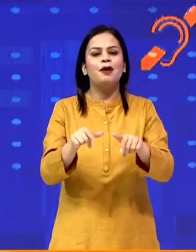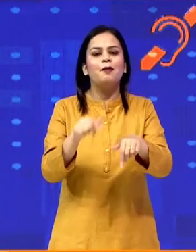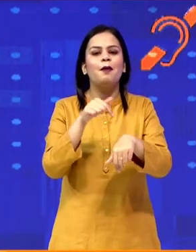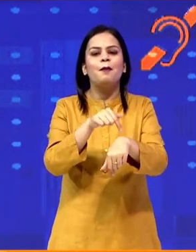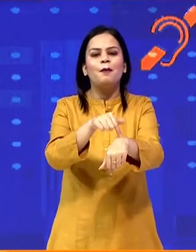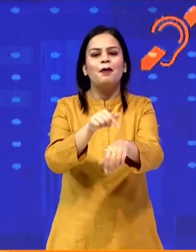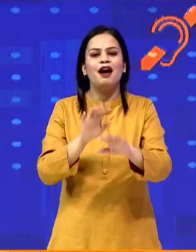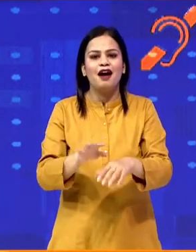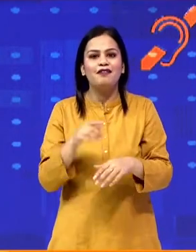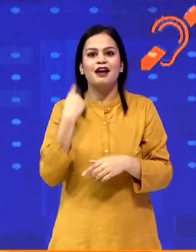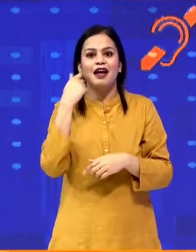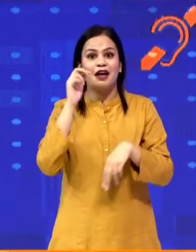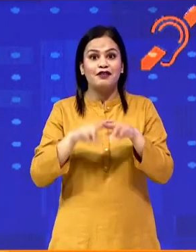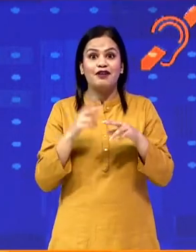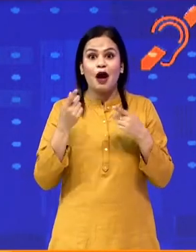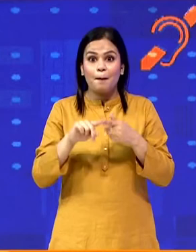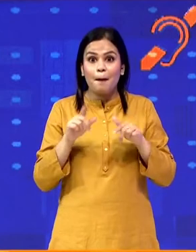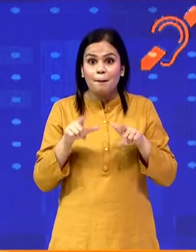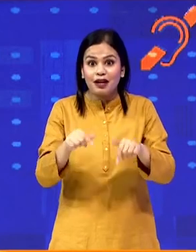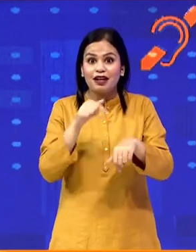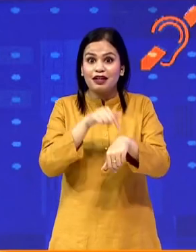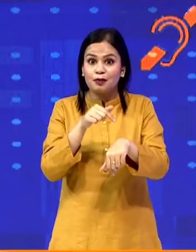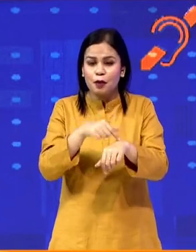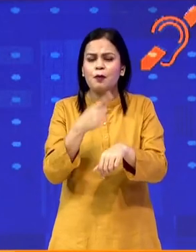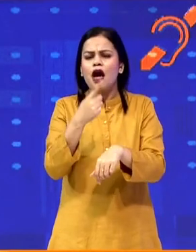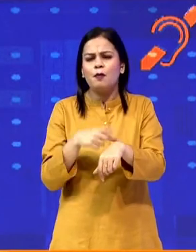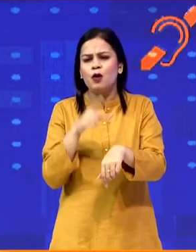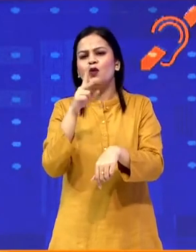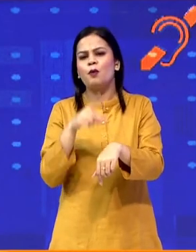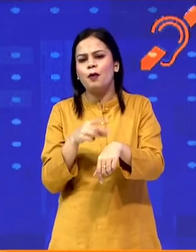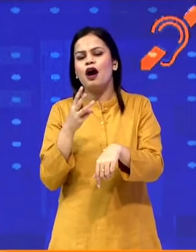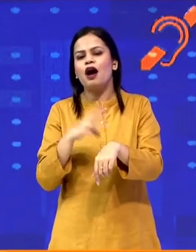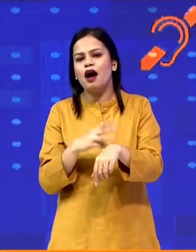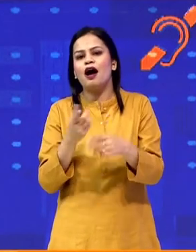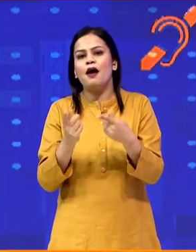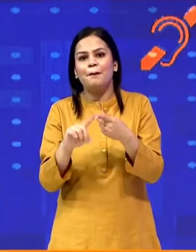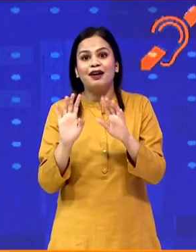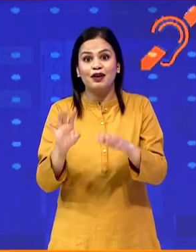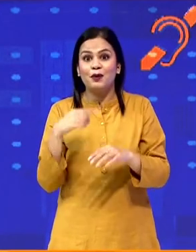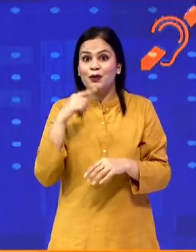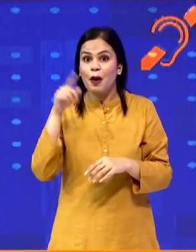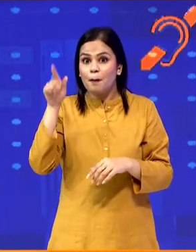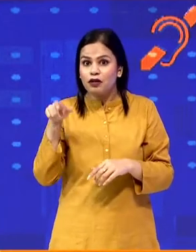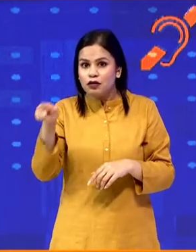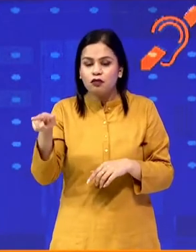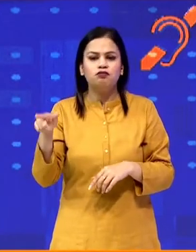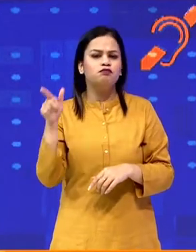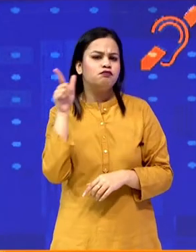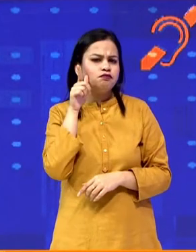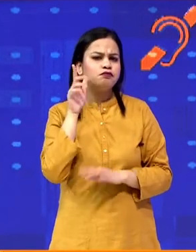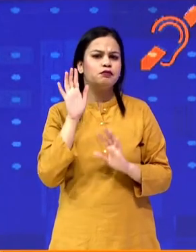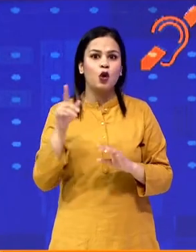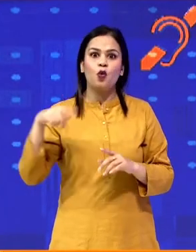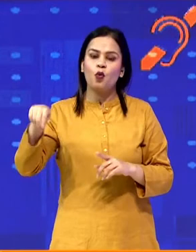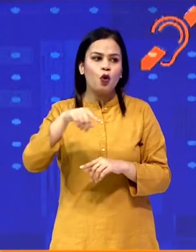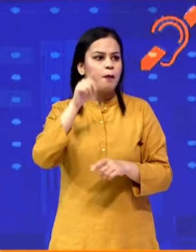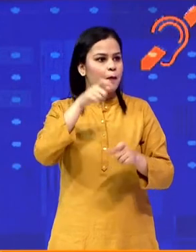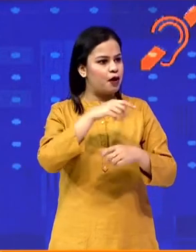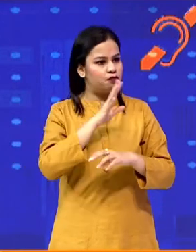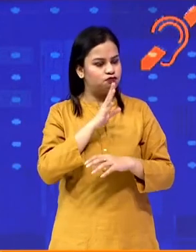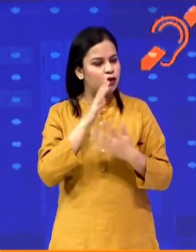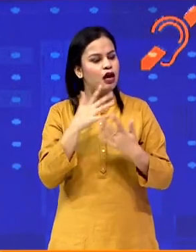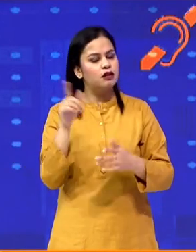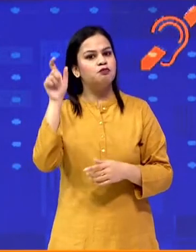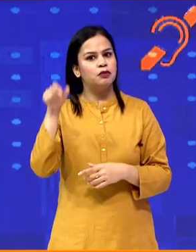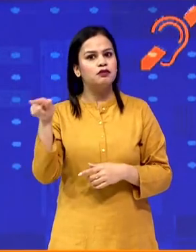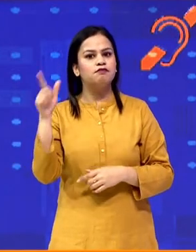हर सेशन में दो-तीन मीटिंग होती थी उन्हें उनका लिस्नर बड़े थे सुनते बैठने हैं सबकी भाषा